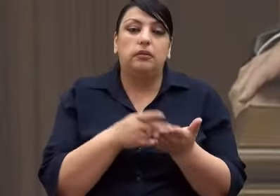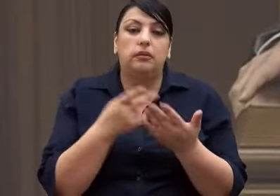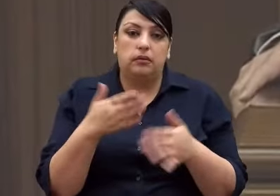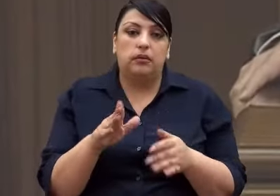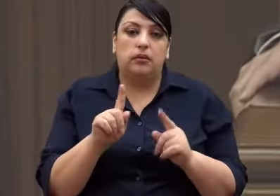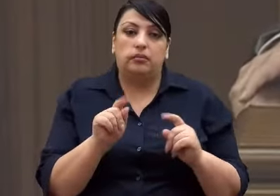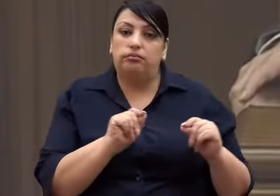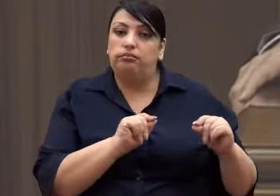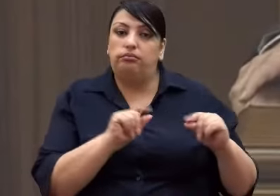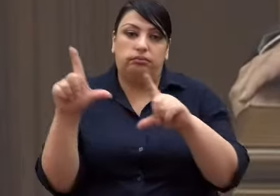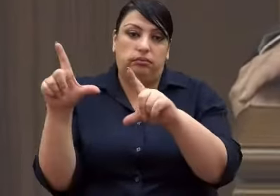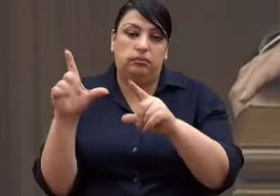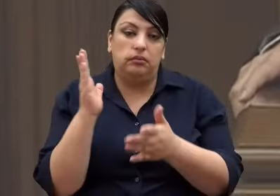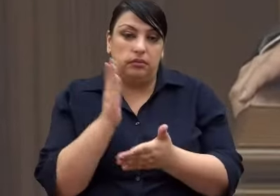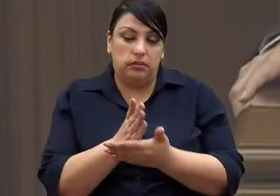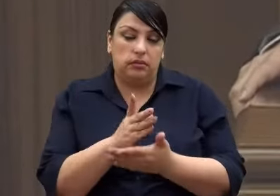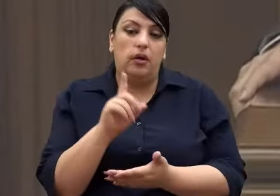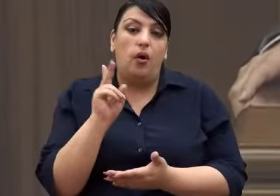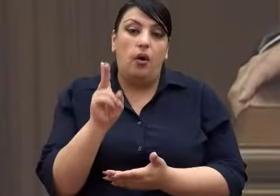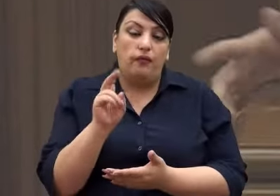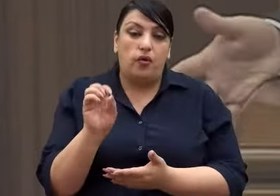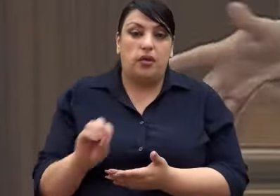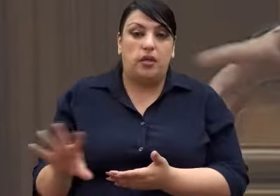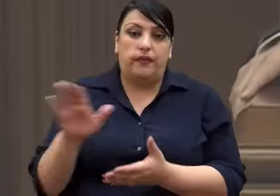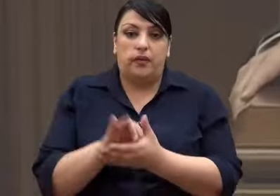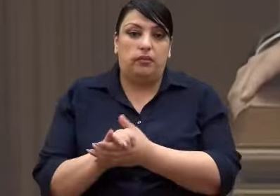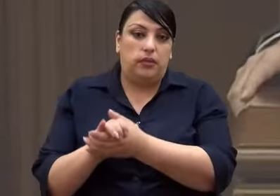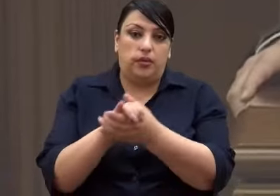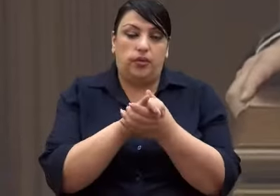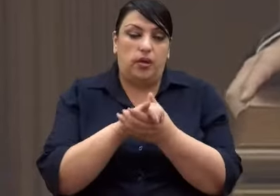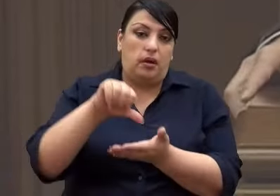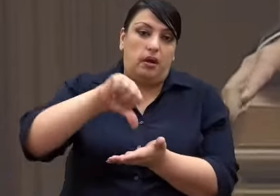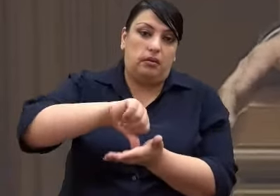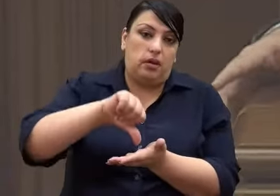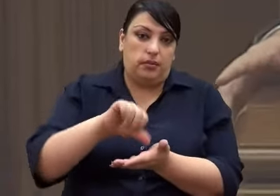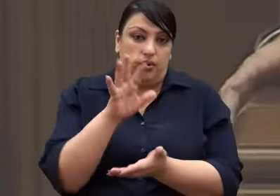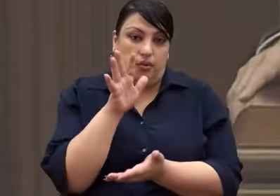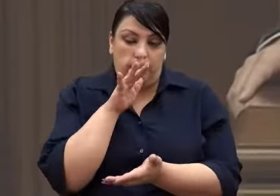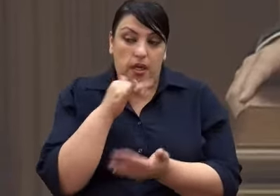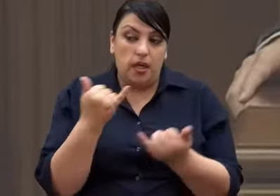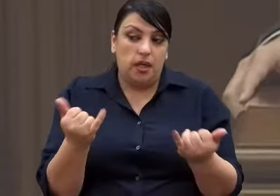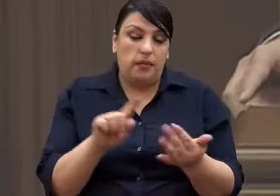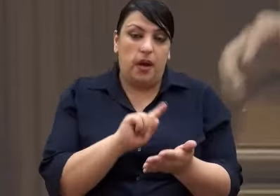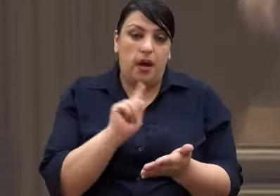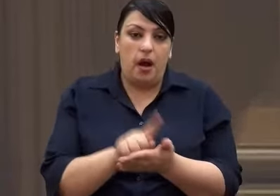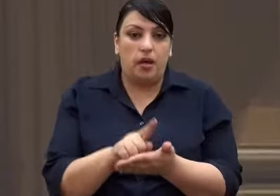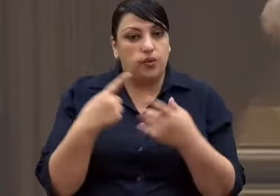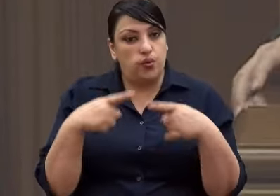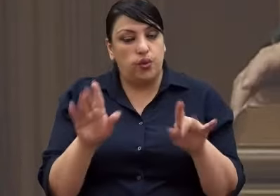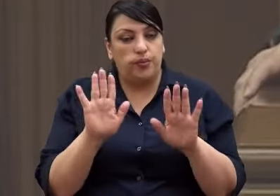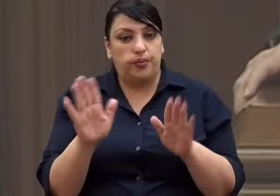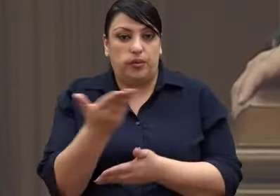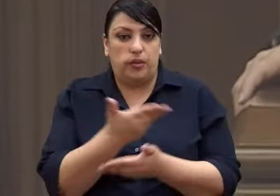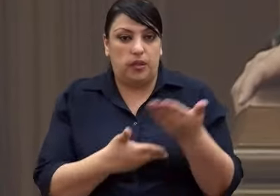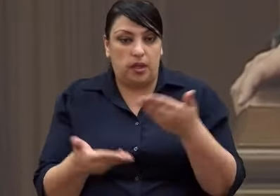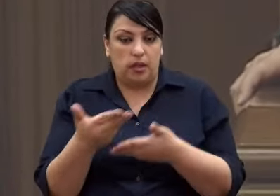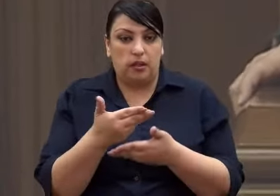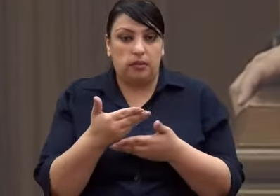են արձանագրել Եվրամիությանը անդամակցելուց հետո։ Այստեղ մենք հիմա այլ հարց պիտի քննարկենք, կոնկրետ